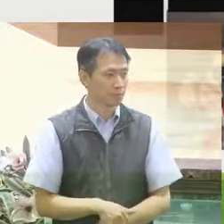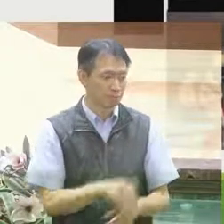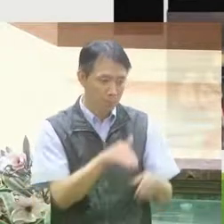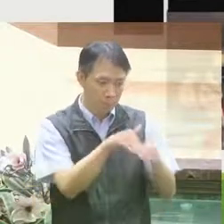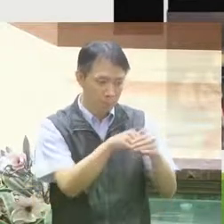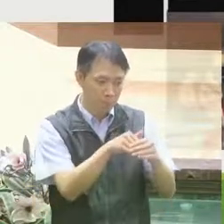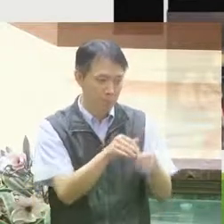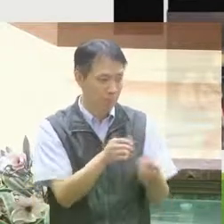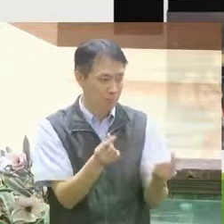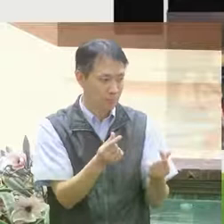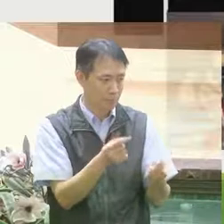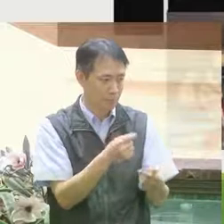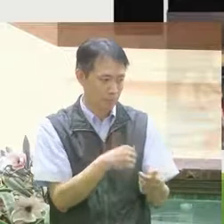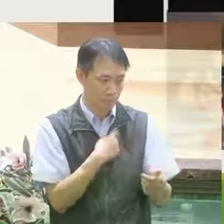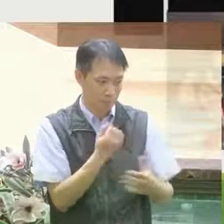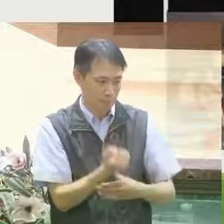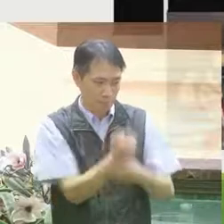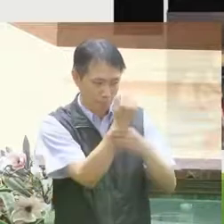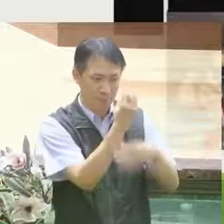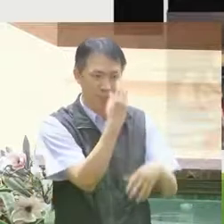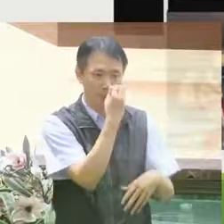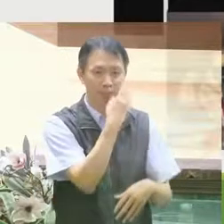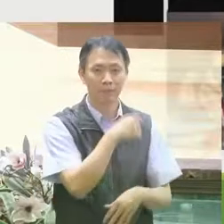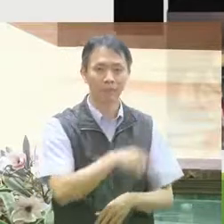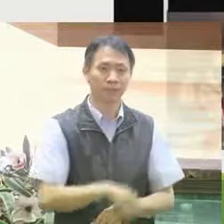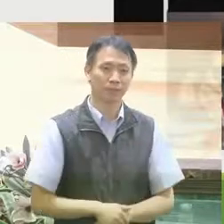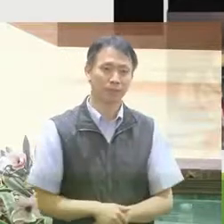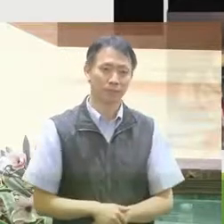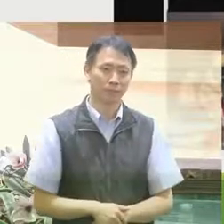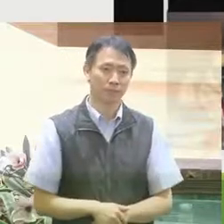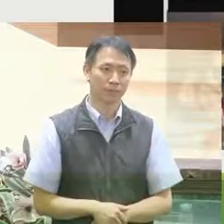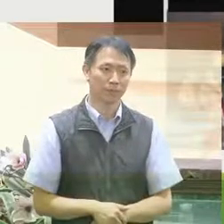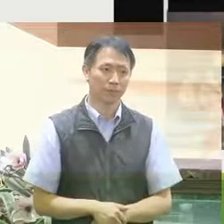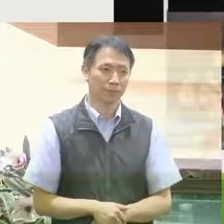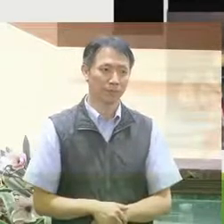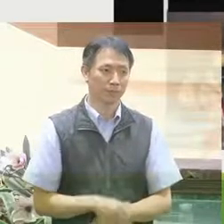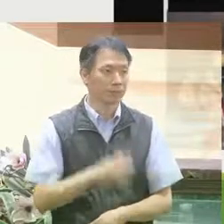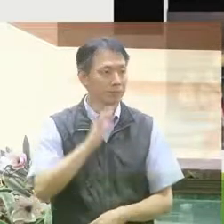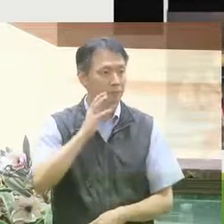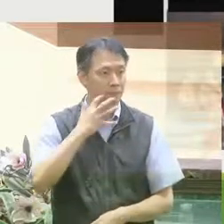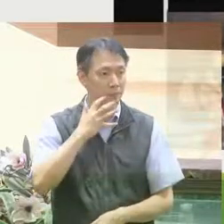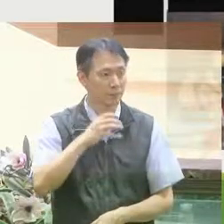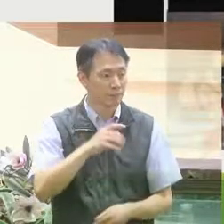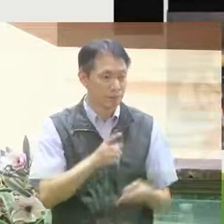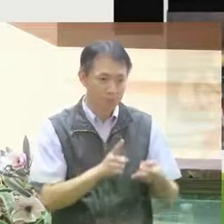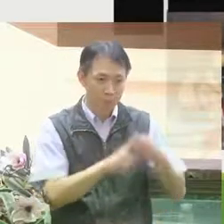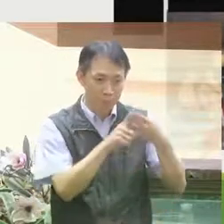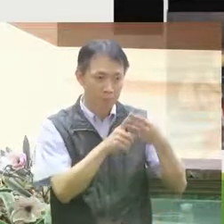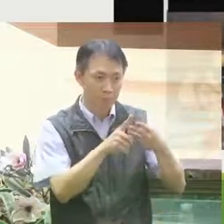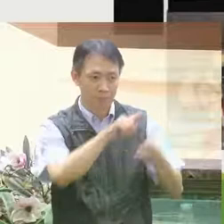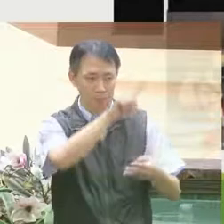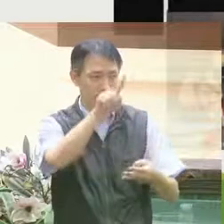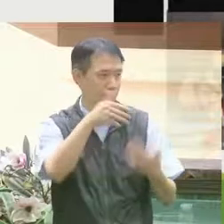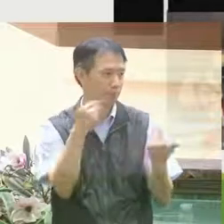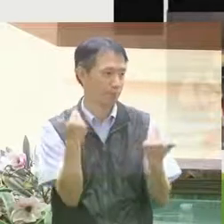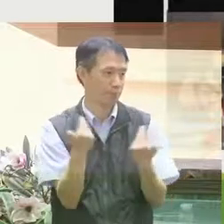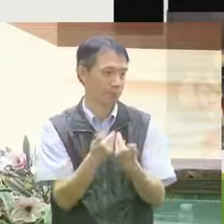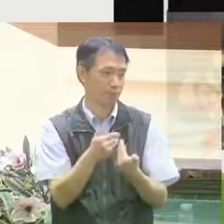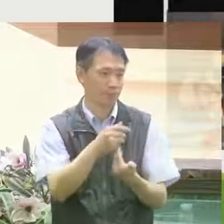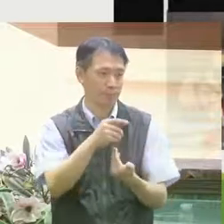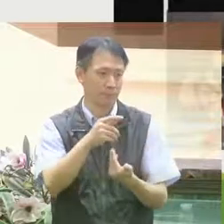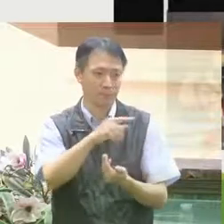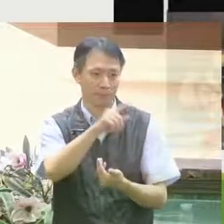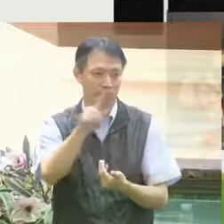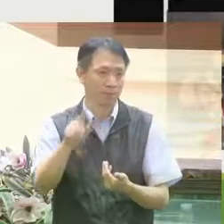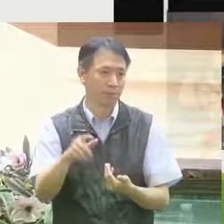在支持香港的示威活动。补充一下背景，澳门的主流民意是反对香港的民主抗